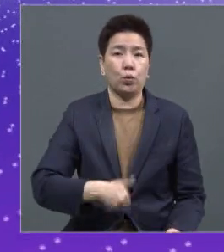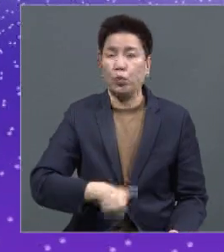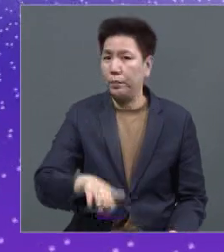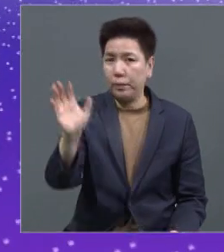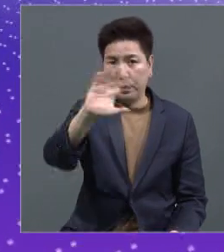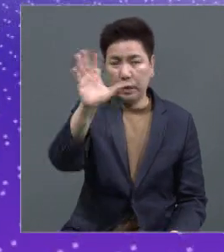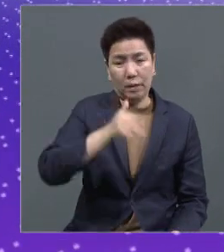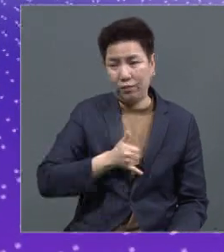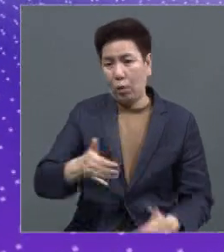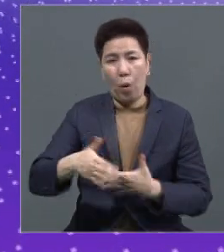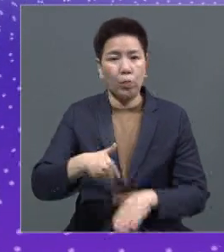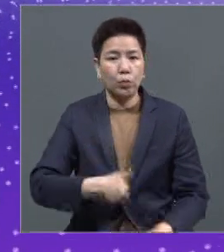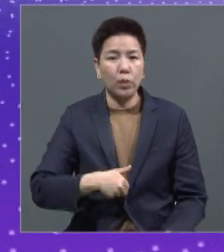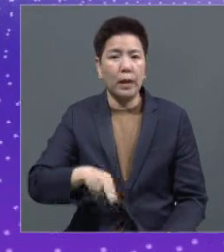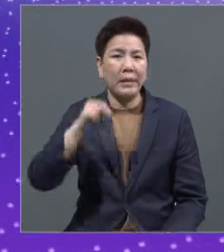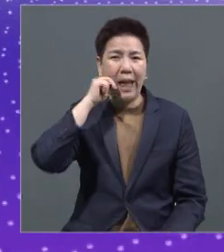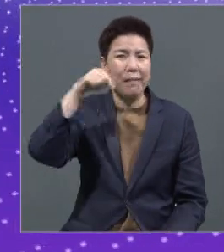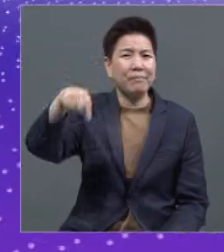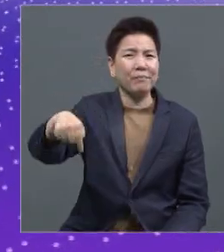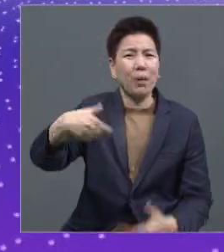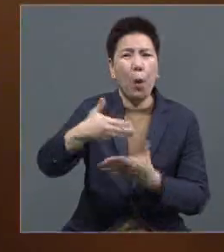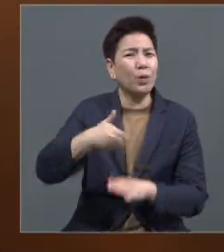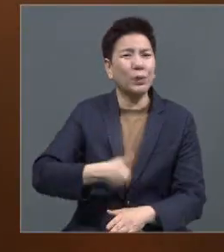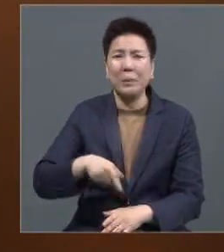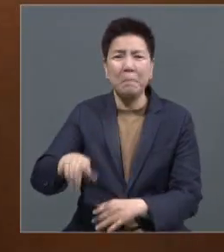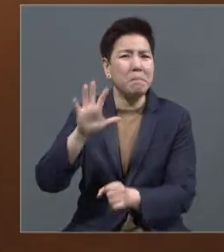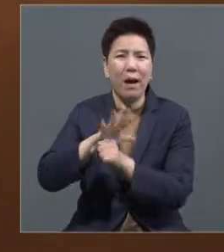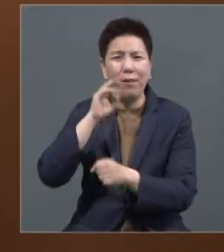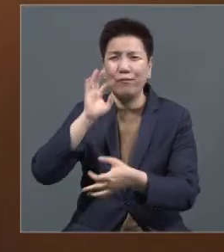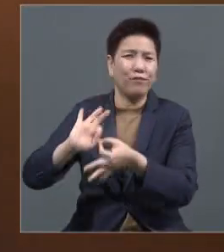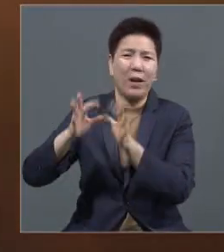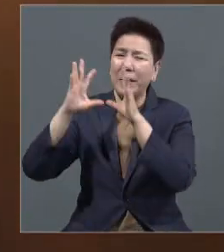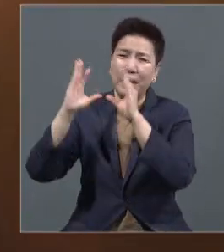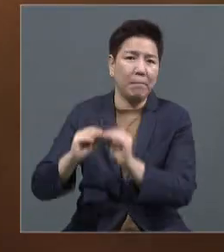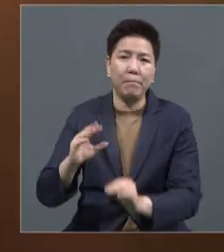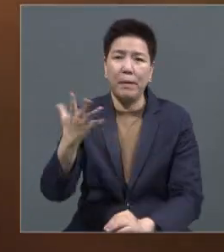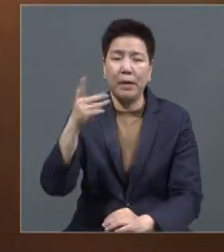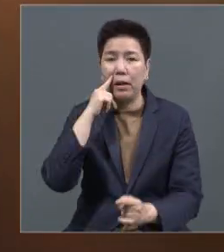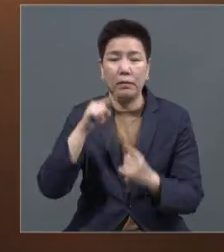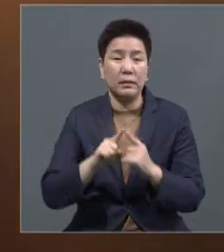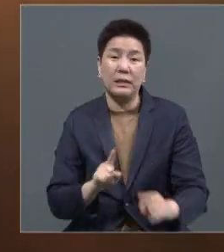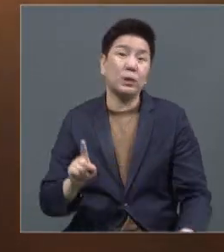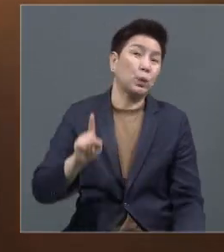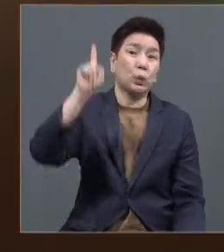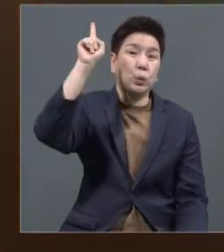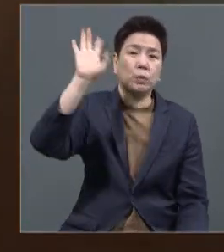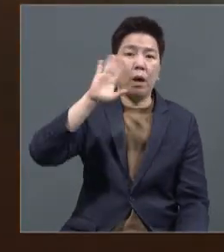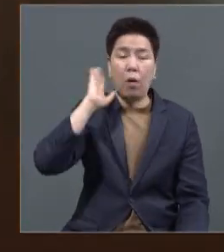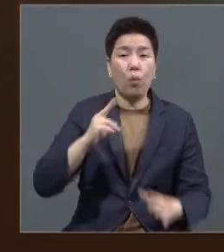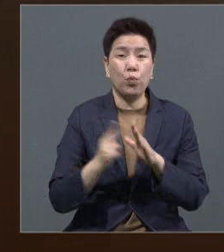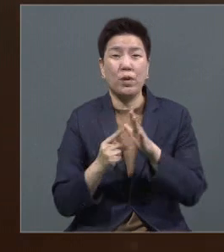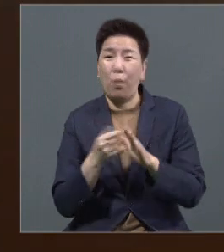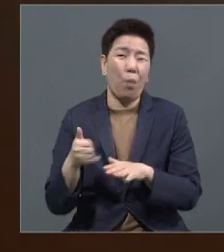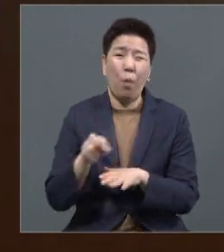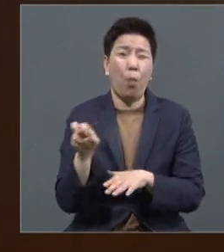กันนะครับไม่หนีเข้าห้องน้ำเพราะปริมาณน้ำในห้องน้ำไม่เพียงพอที่จะดับไฟแน่นอนแล้วไม่หนีขึ้นไปบนที่สูงหลายคนจะวิ่งขึ้น